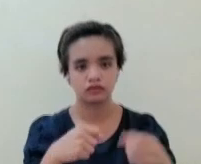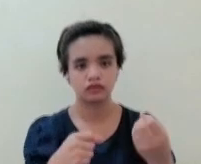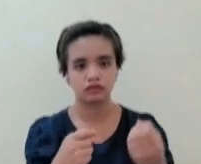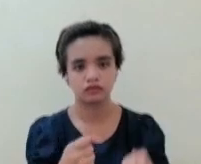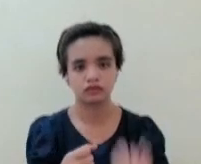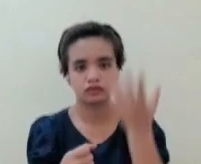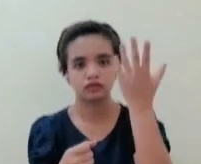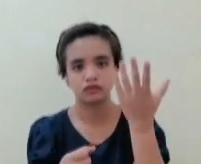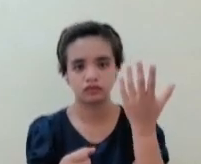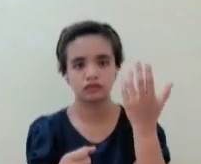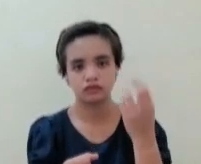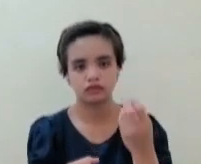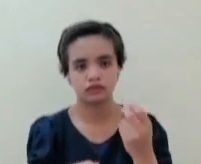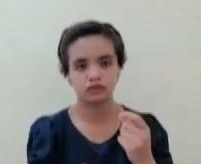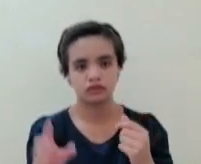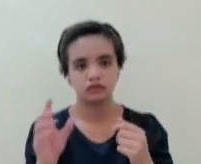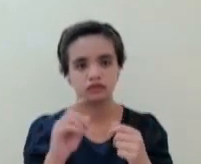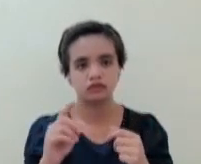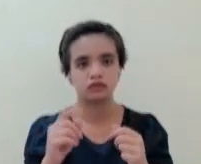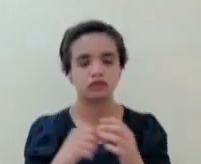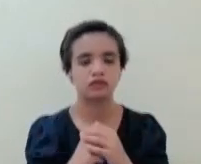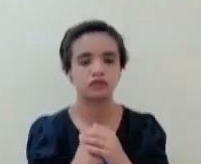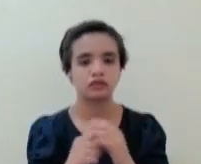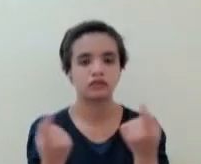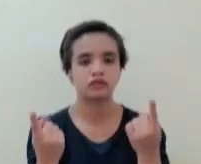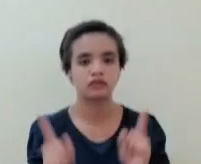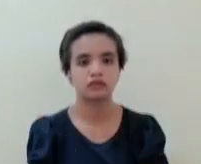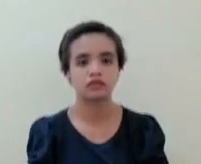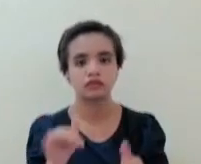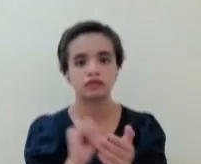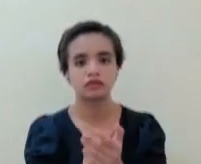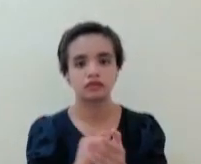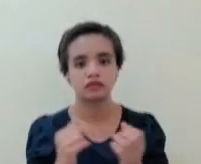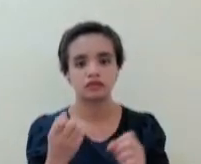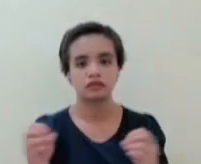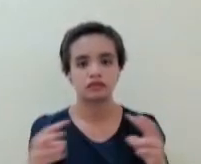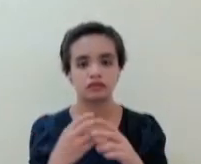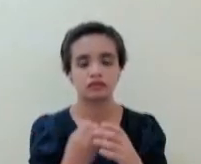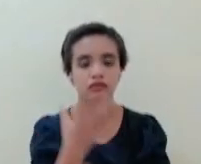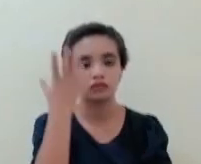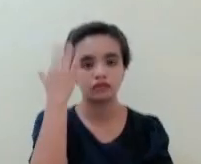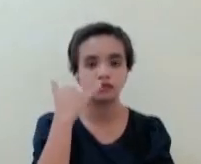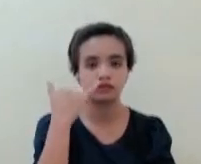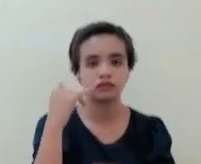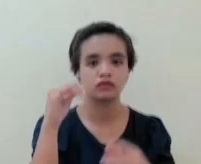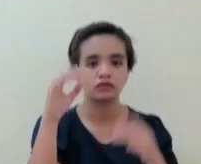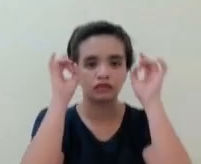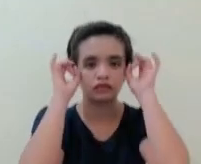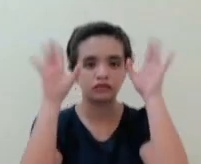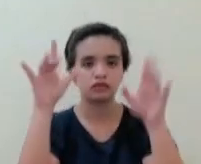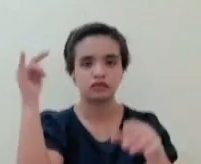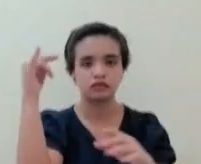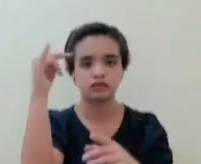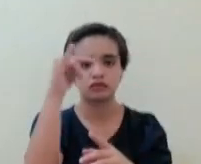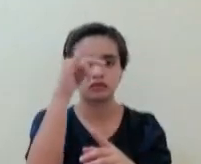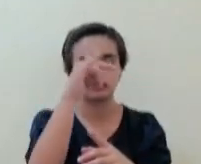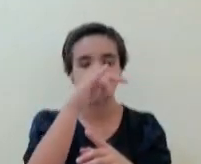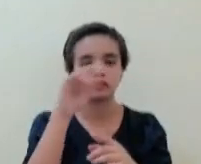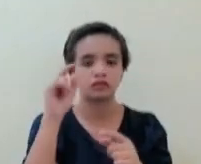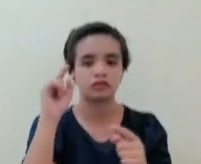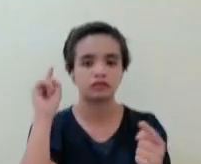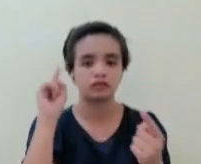o phreatic eruption. Ang ganitong mga pagsabog ay nagdudulot ng malaking panganib sa mga aircraft na hanggang